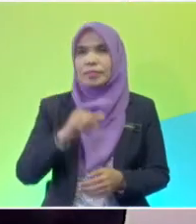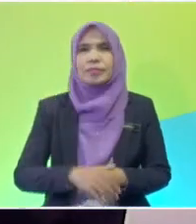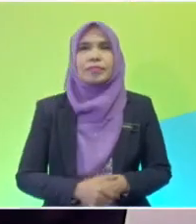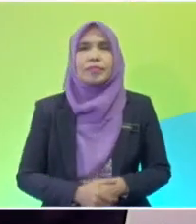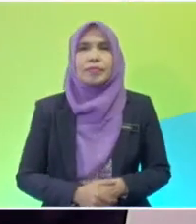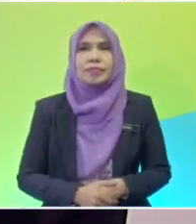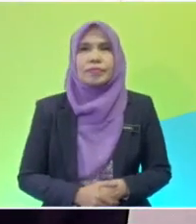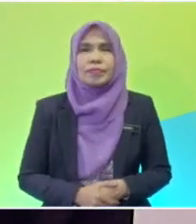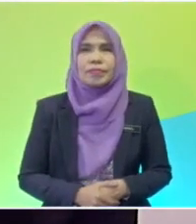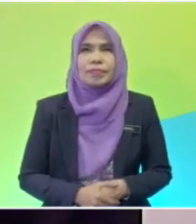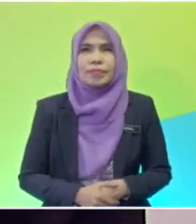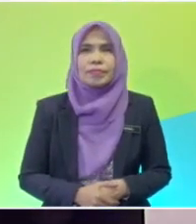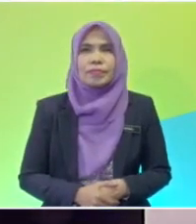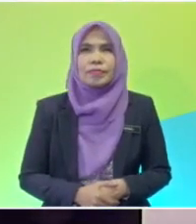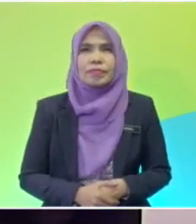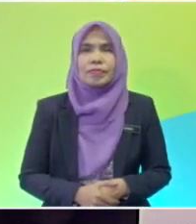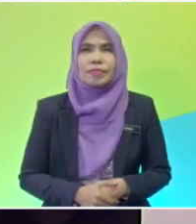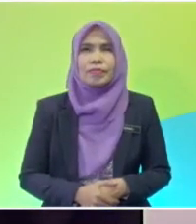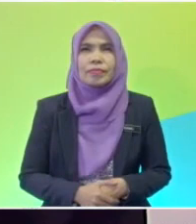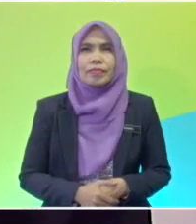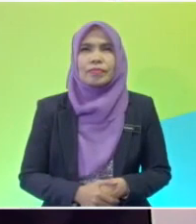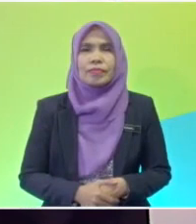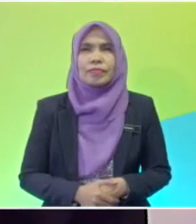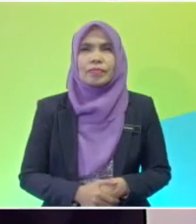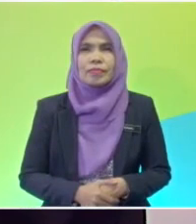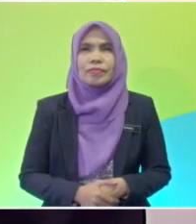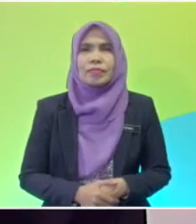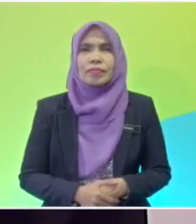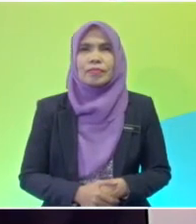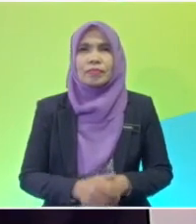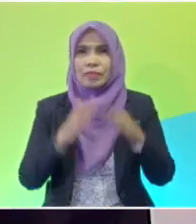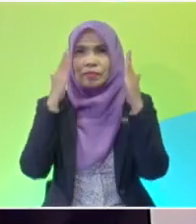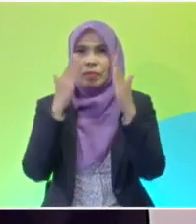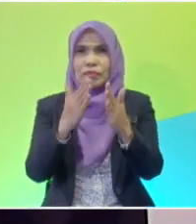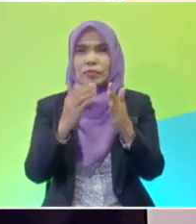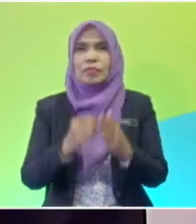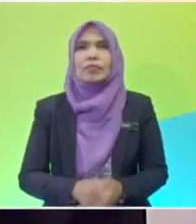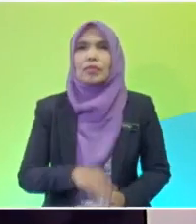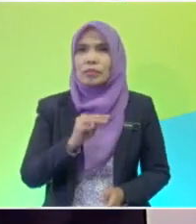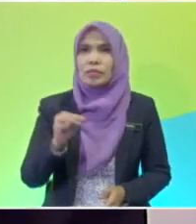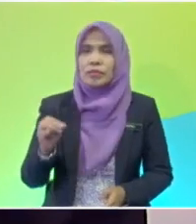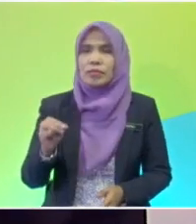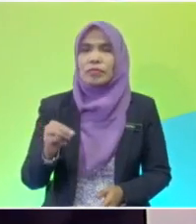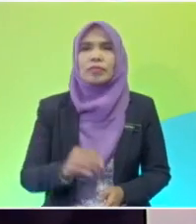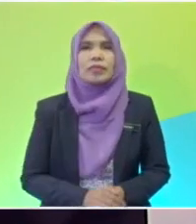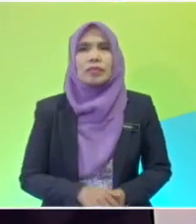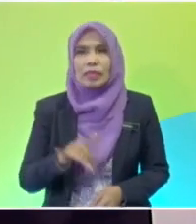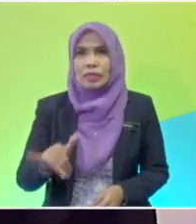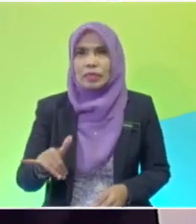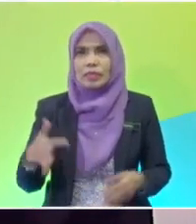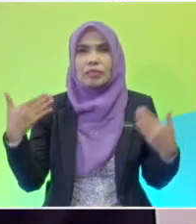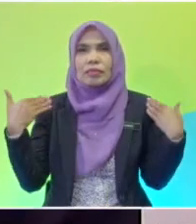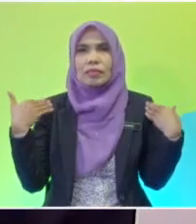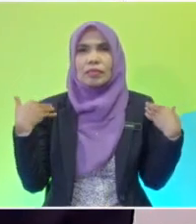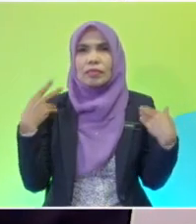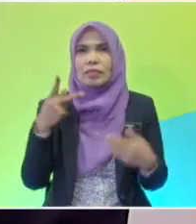dalam selama 1 jam yang kita berbicara adalah tumpuan kita pada murid-murid yang mempunyai kritik diri tahap tinggi